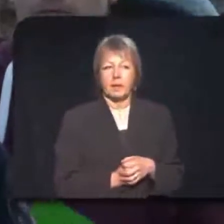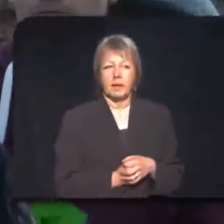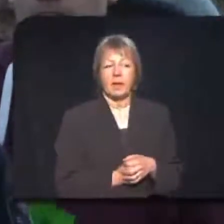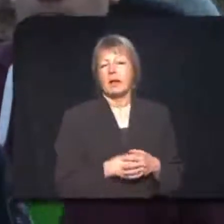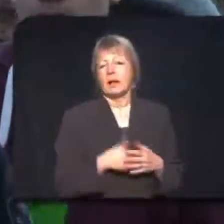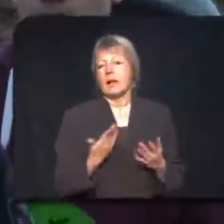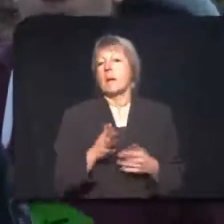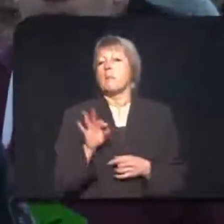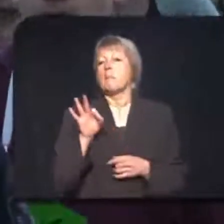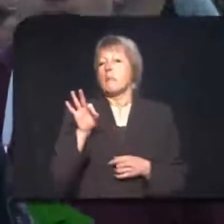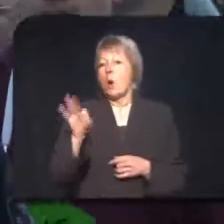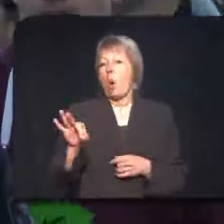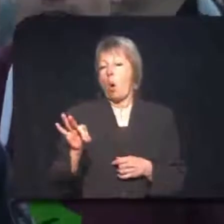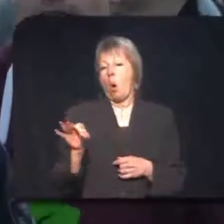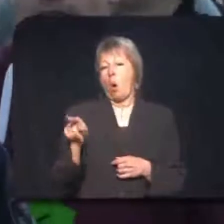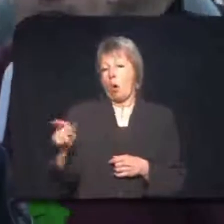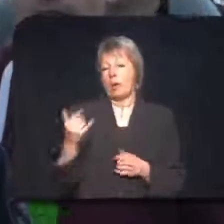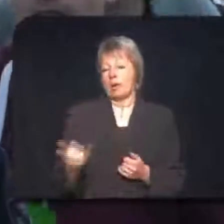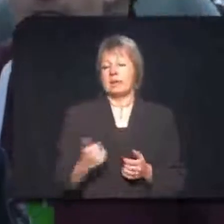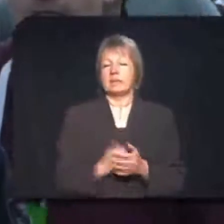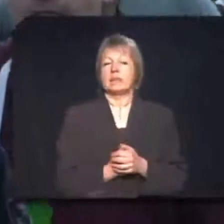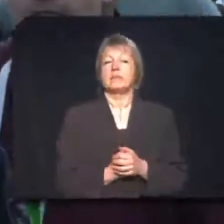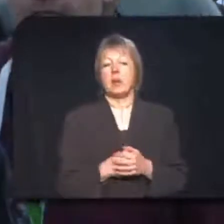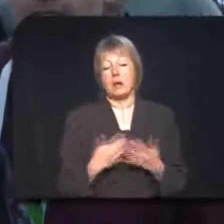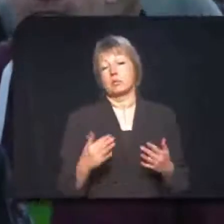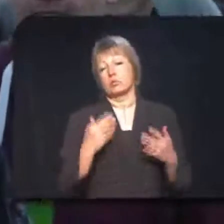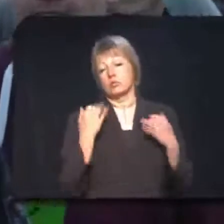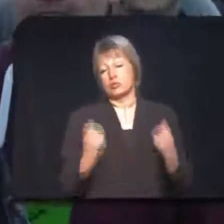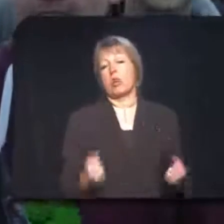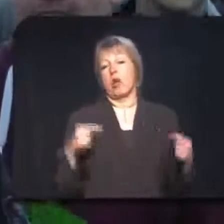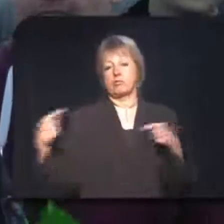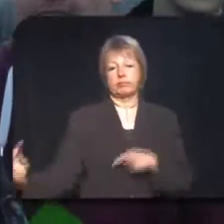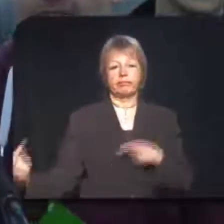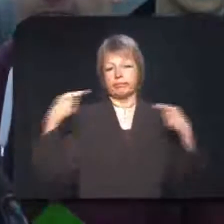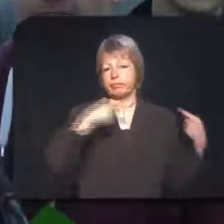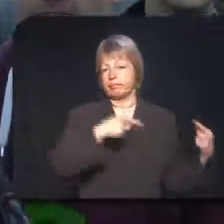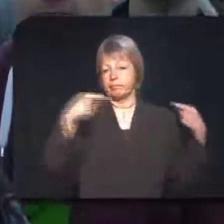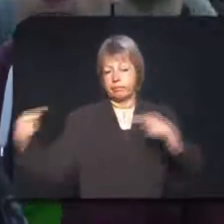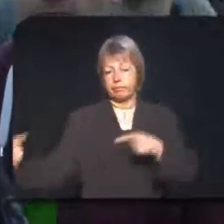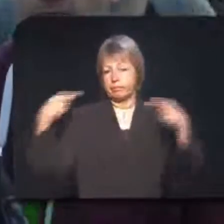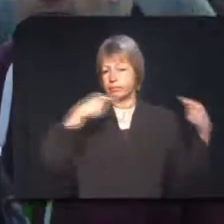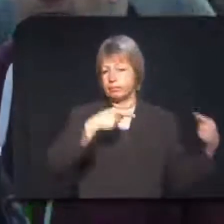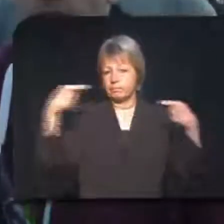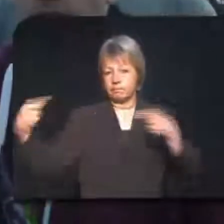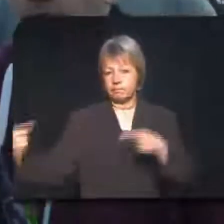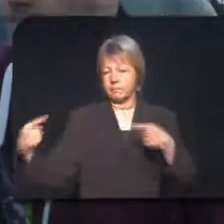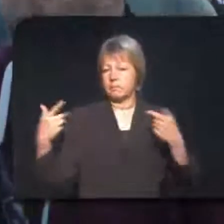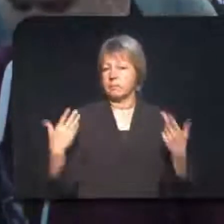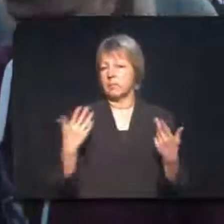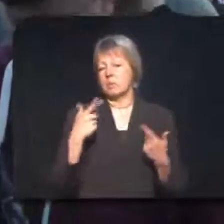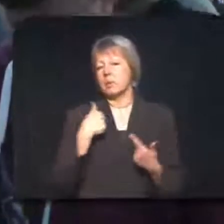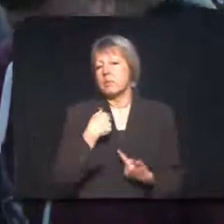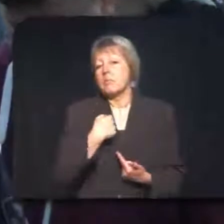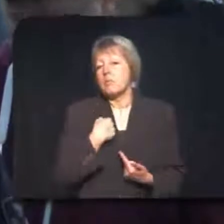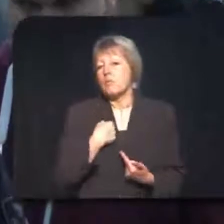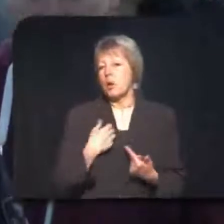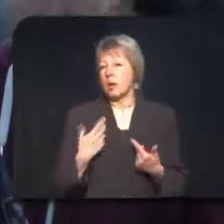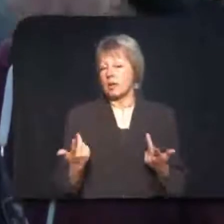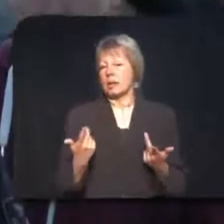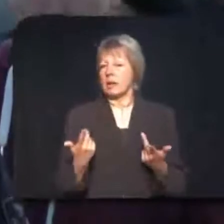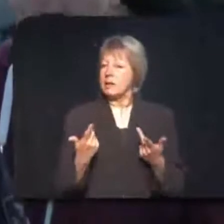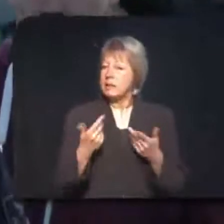liebe Piraten wir haben eine sehr kontroverse Debatte hier das ist auch gut so ich fürchte aber das ist sein kann dass wir am Ende ohne